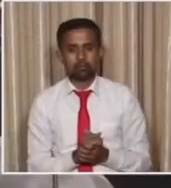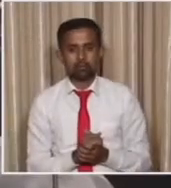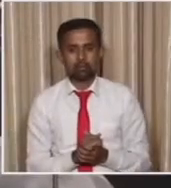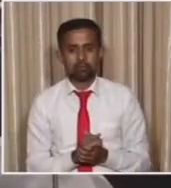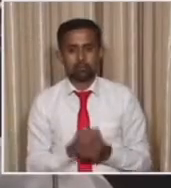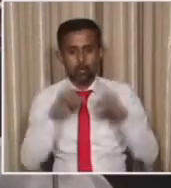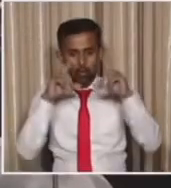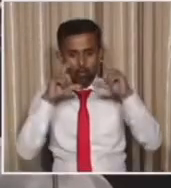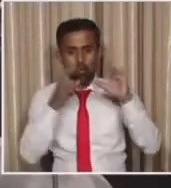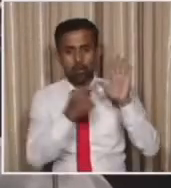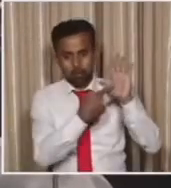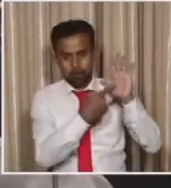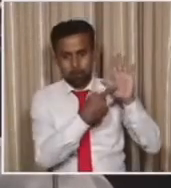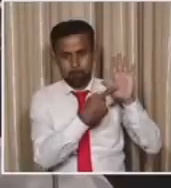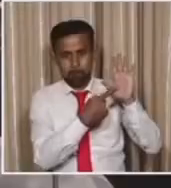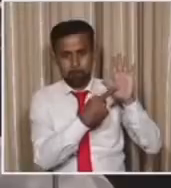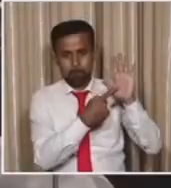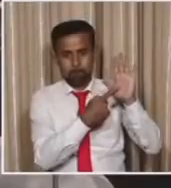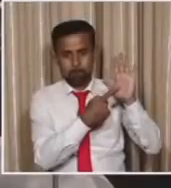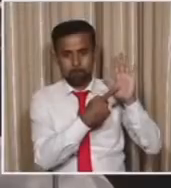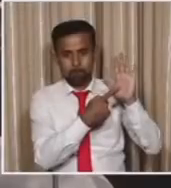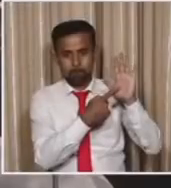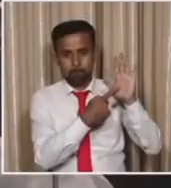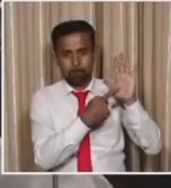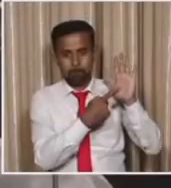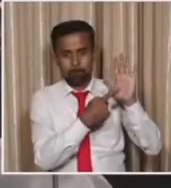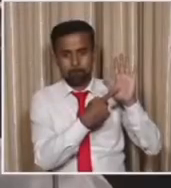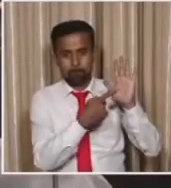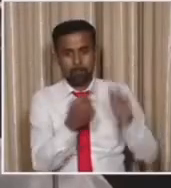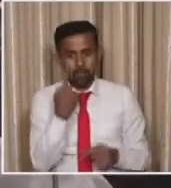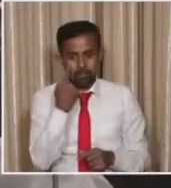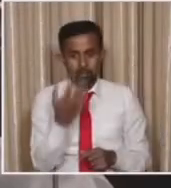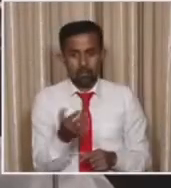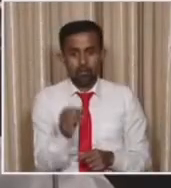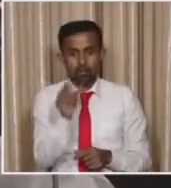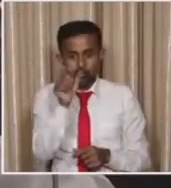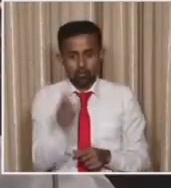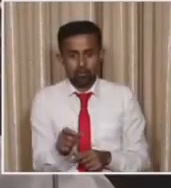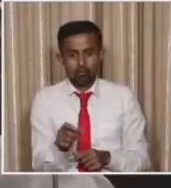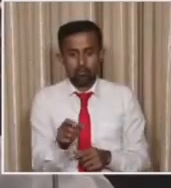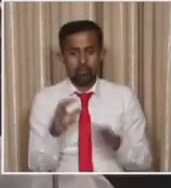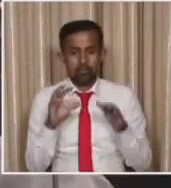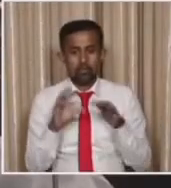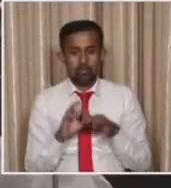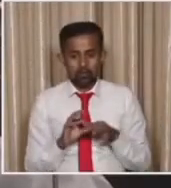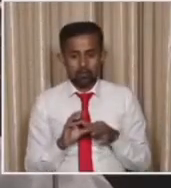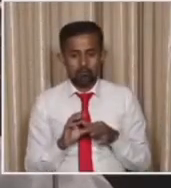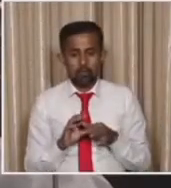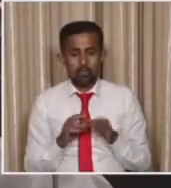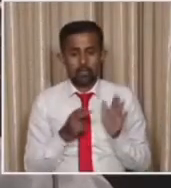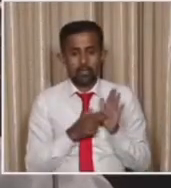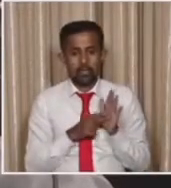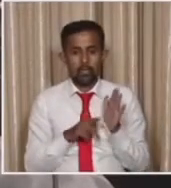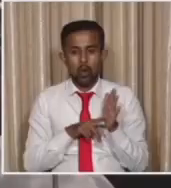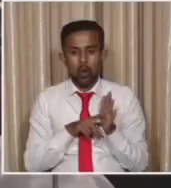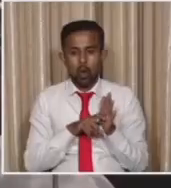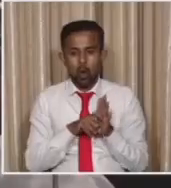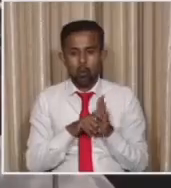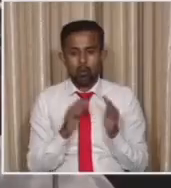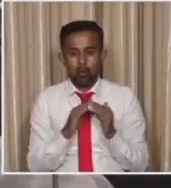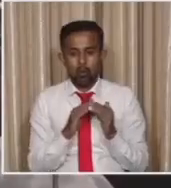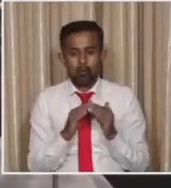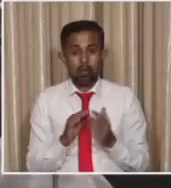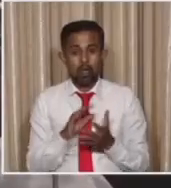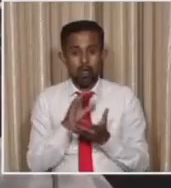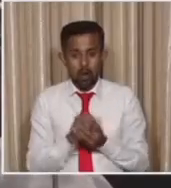තියෙන්නේ ඡායාරූපයක් මම අරගෙන ආවා. මම සභාගත කරන ඒ ඡායාරූපයක් අපි දැක්කා ඔබතුමත් සම්බන්ධ වෙලා නෙදර්ලන්තේ කෞතුකාගාරයක තිබුණ